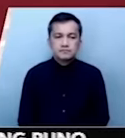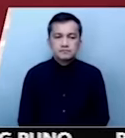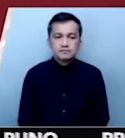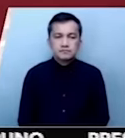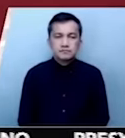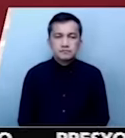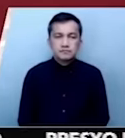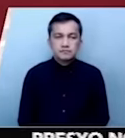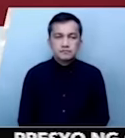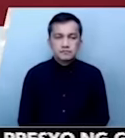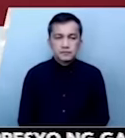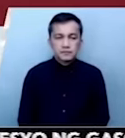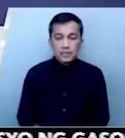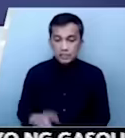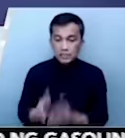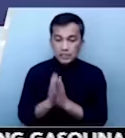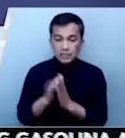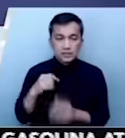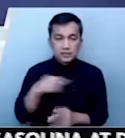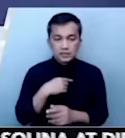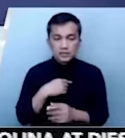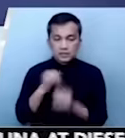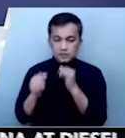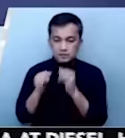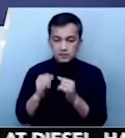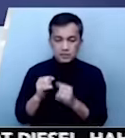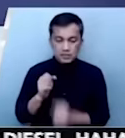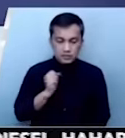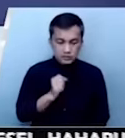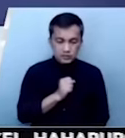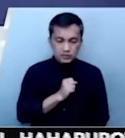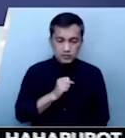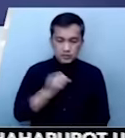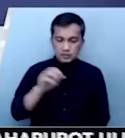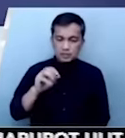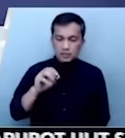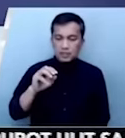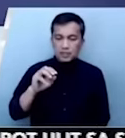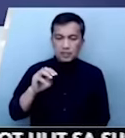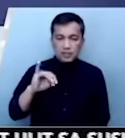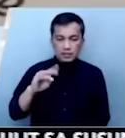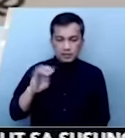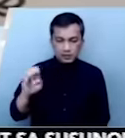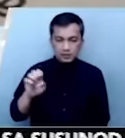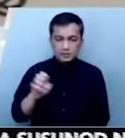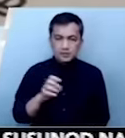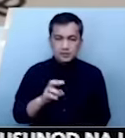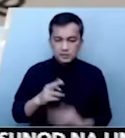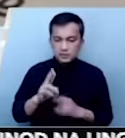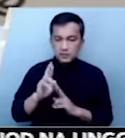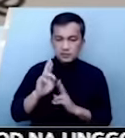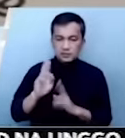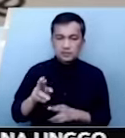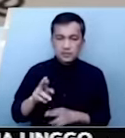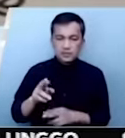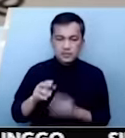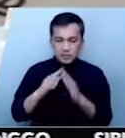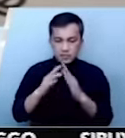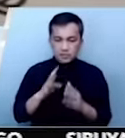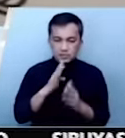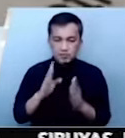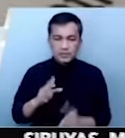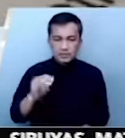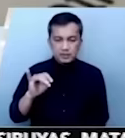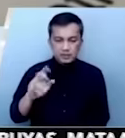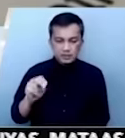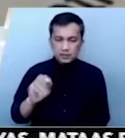and... At hiningan din namin ng pahayag si Senadora Marcos sa naging reaksyon ni House Speaker Martin Romualdez na nagsabing walang basihan ng paratang ni